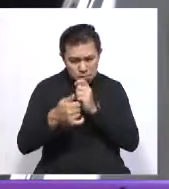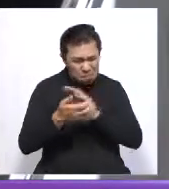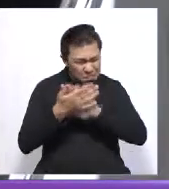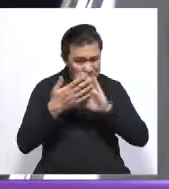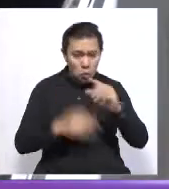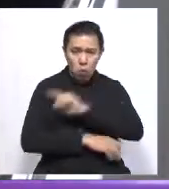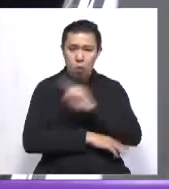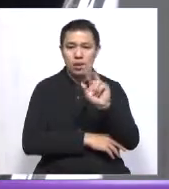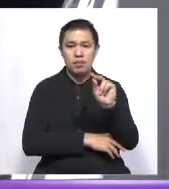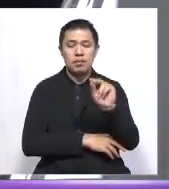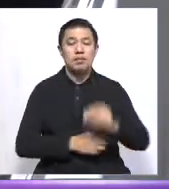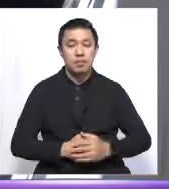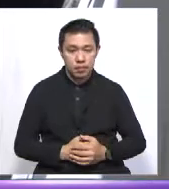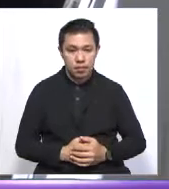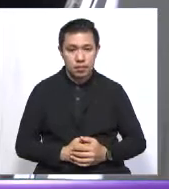ใน30วัน